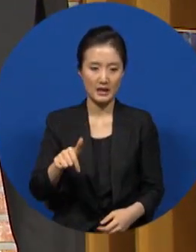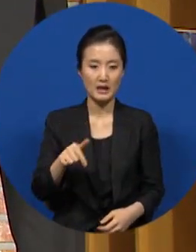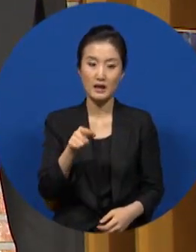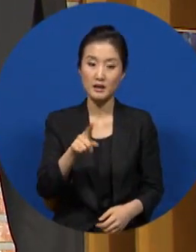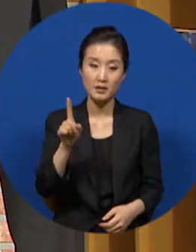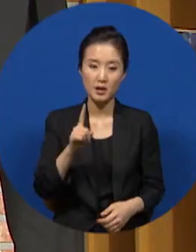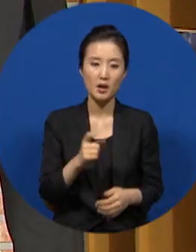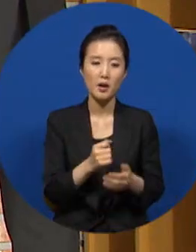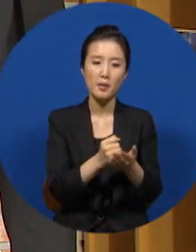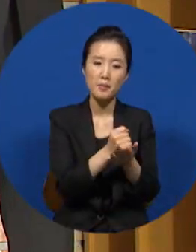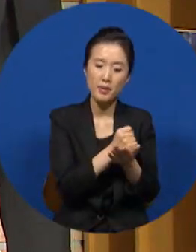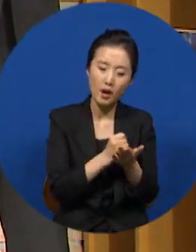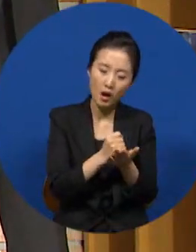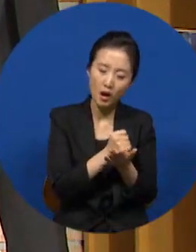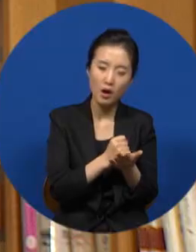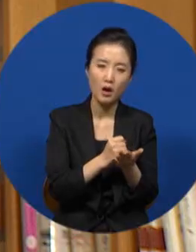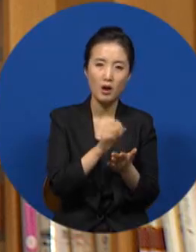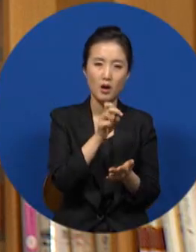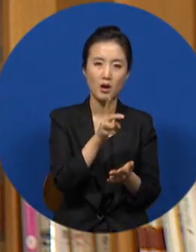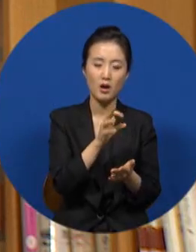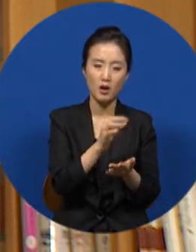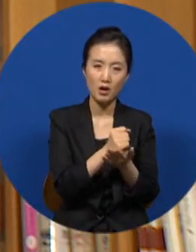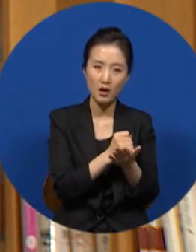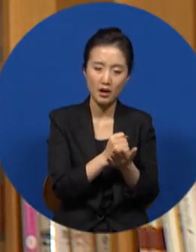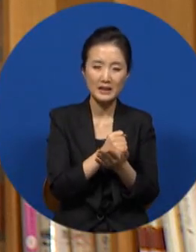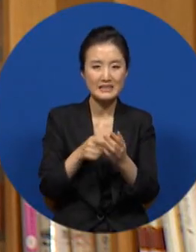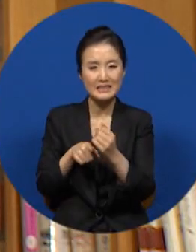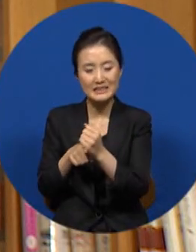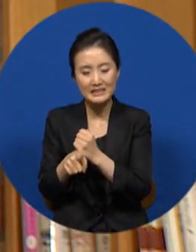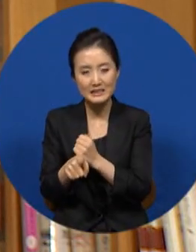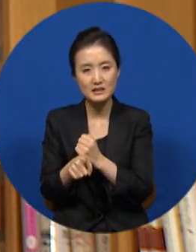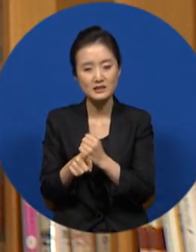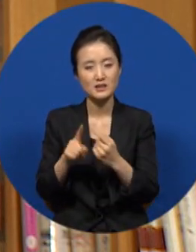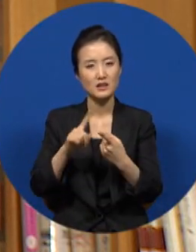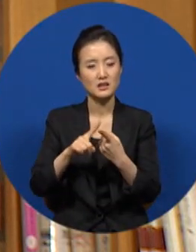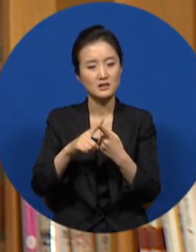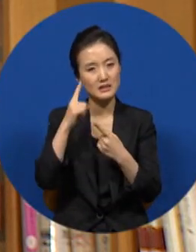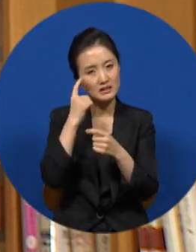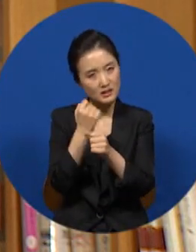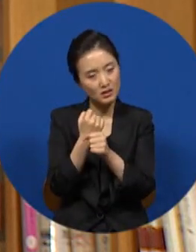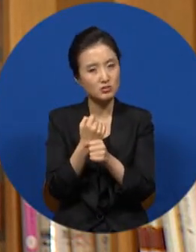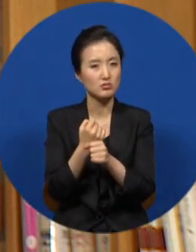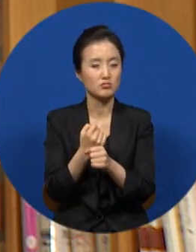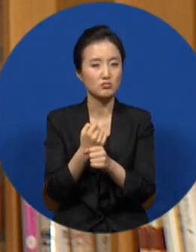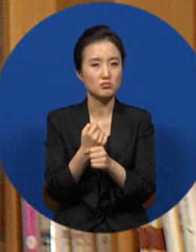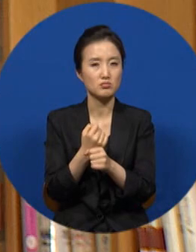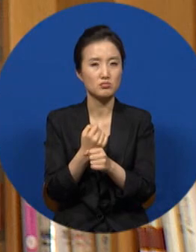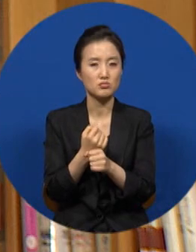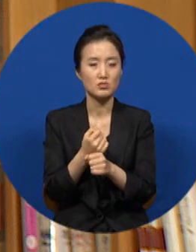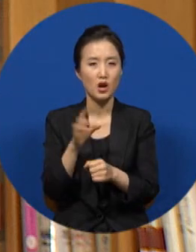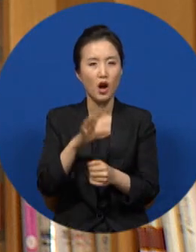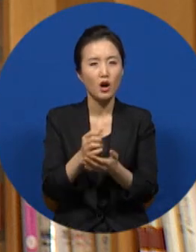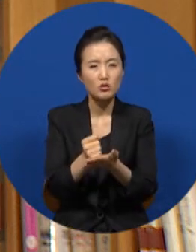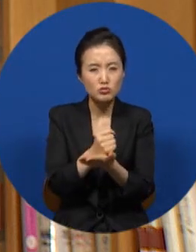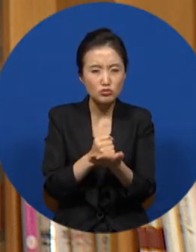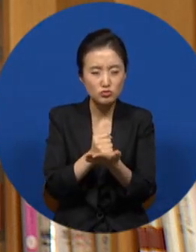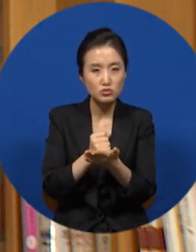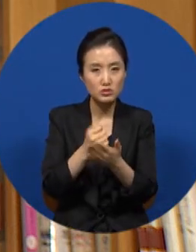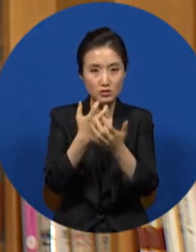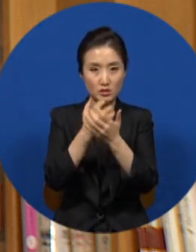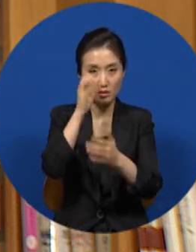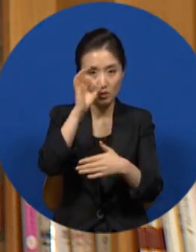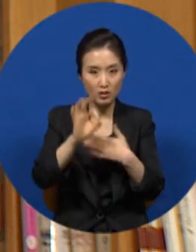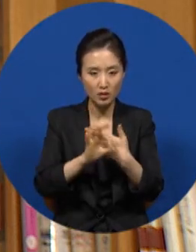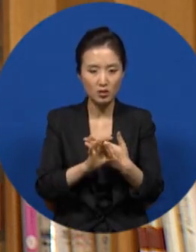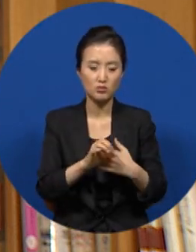운의 이치를 연구하는 겁니다. 그래서 운이라는 글자를 가만히 보면은요 군대군자에 쉬엄쉬엄갈